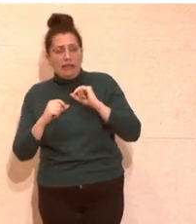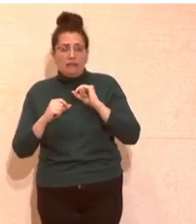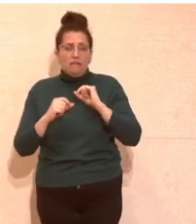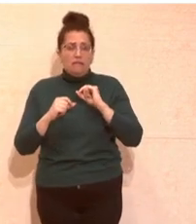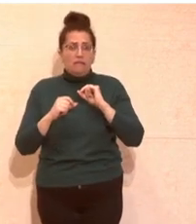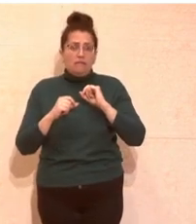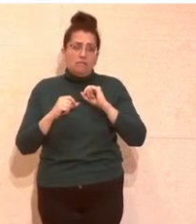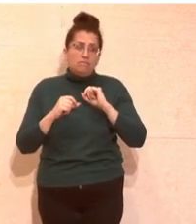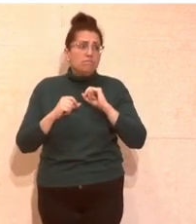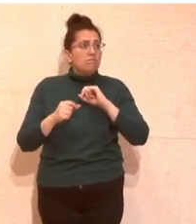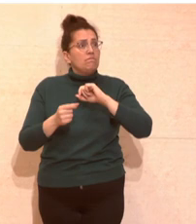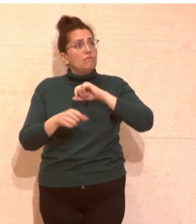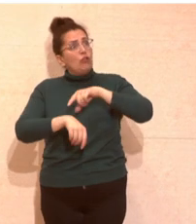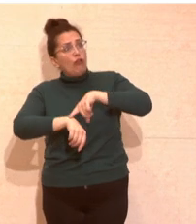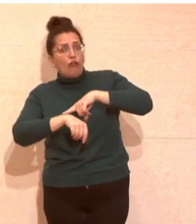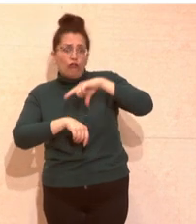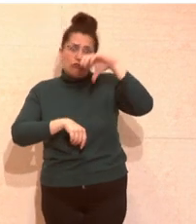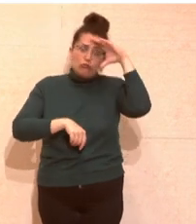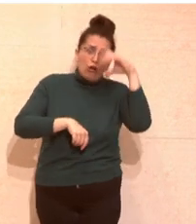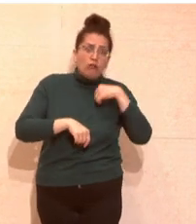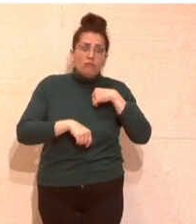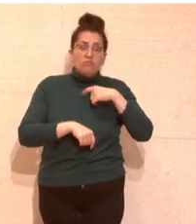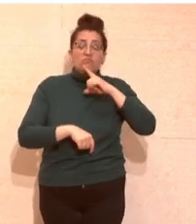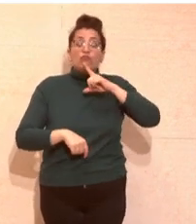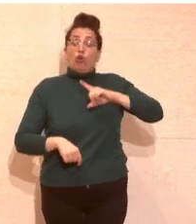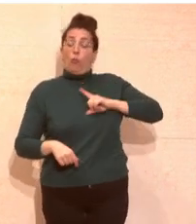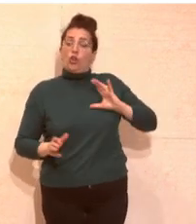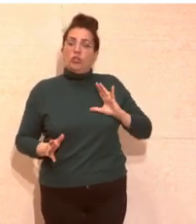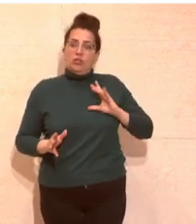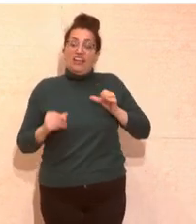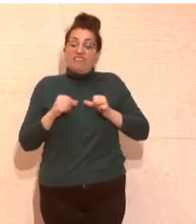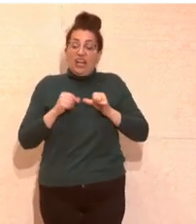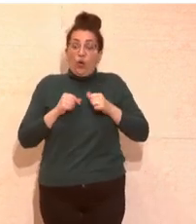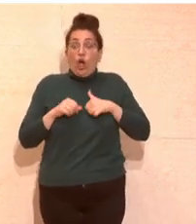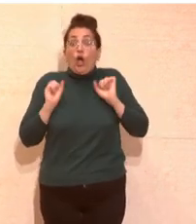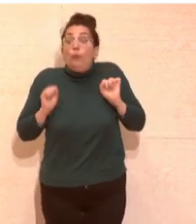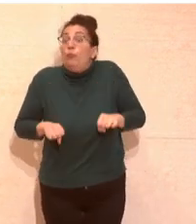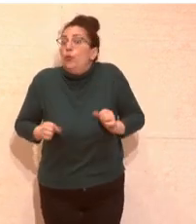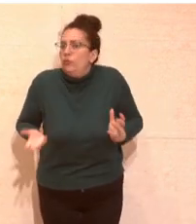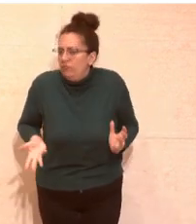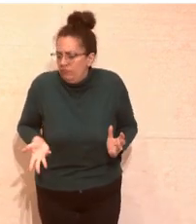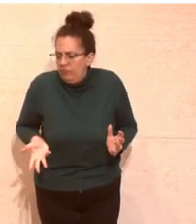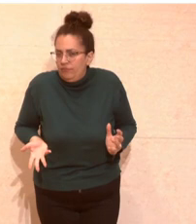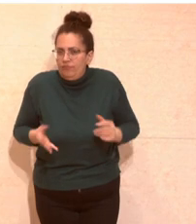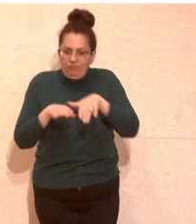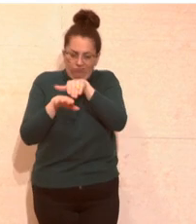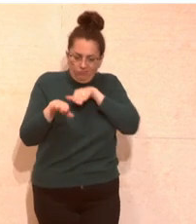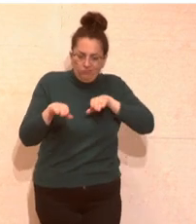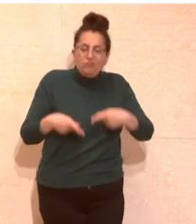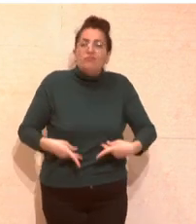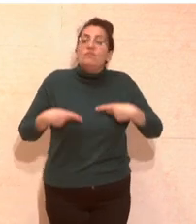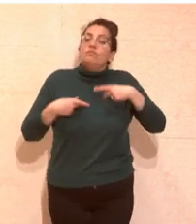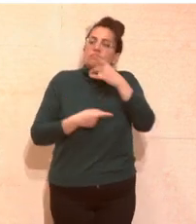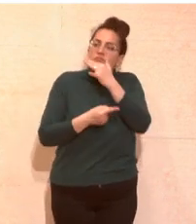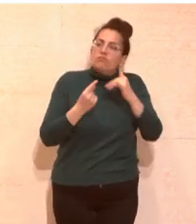semaine, qui va faire que ça sera plutôt ce que l'on peut faire. Et puis, il y a bien sûr tout ce qui va être loisirs et vie sociale, où